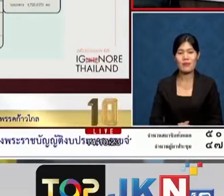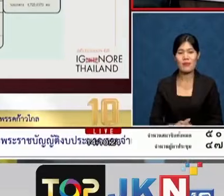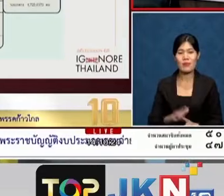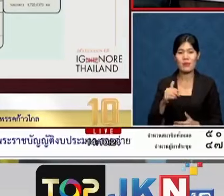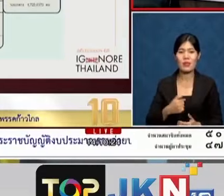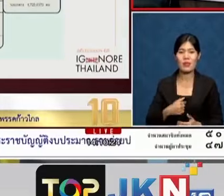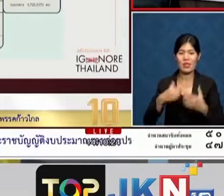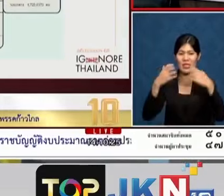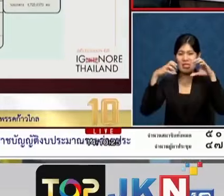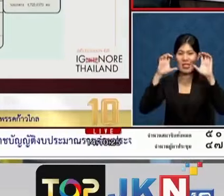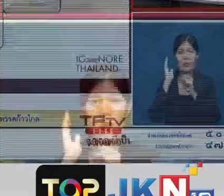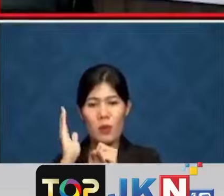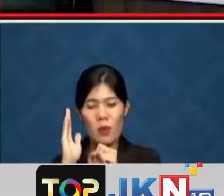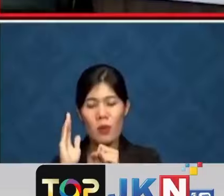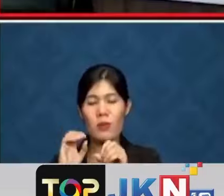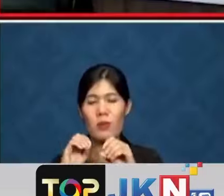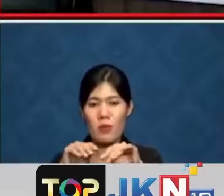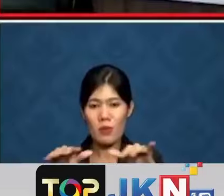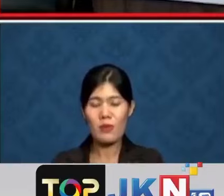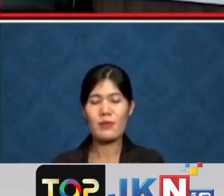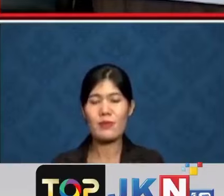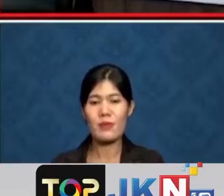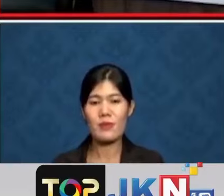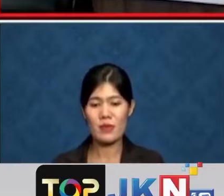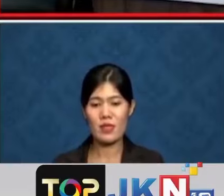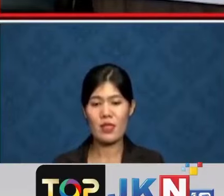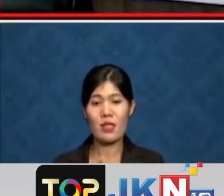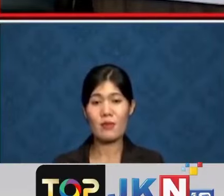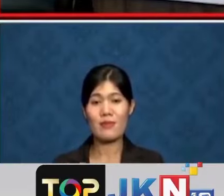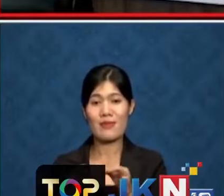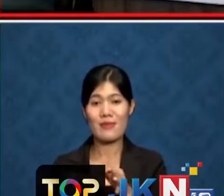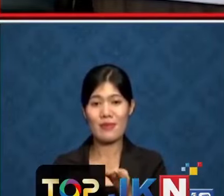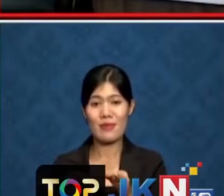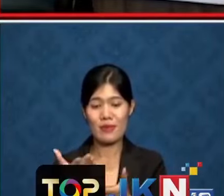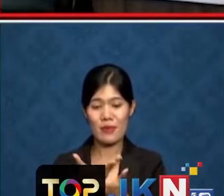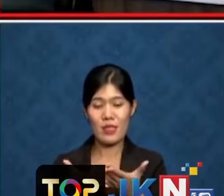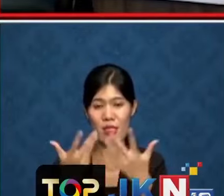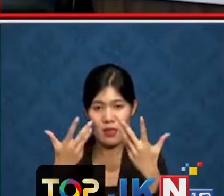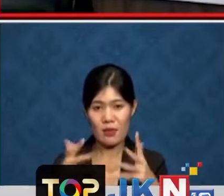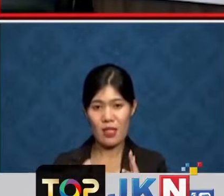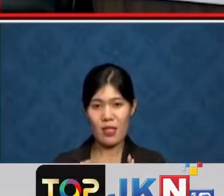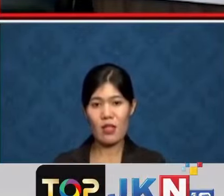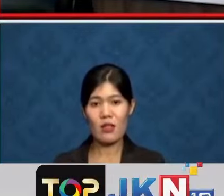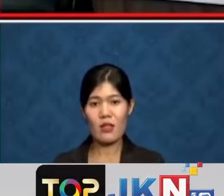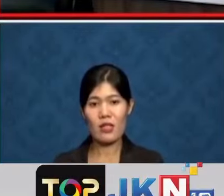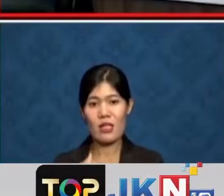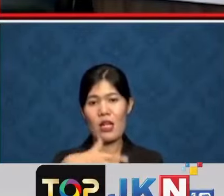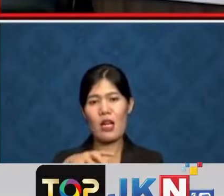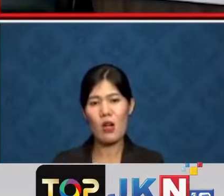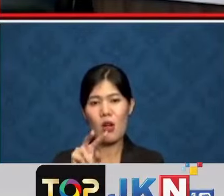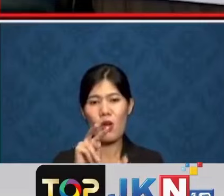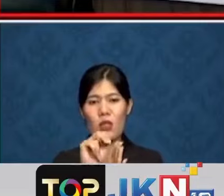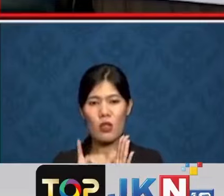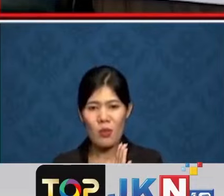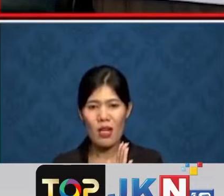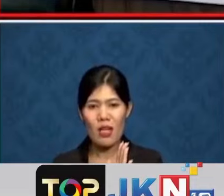บางช่วงบางตอนนะ เราก็ได้อภิปรายกันไปในสภาแห่งนี้แล้วว่า เป็นการแถลงนโยบายที่ล่องลอยจับต้องอะไรไม่